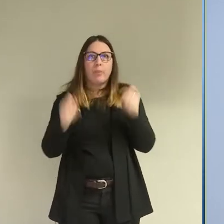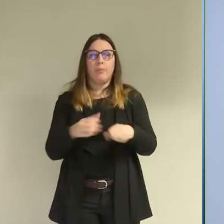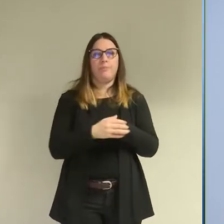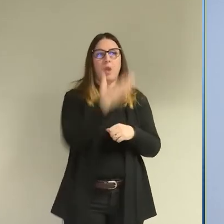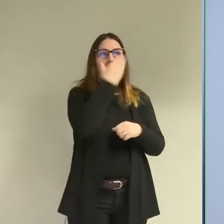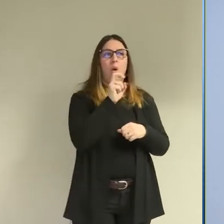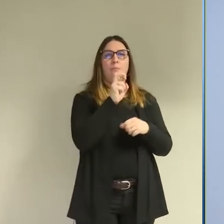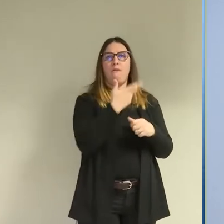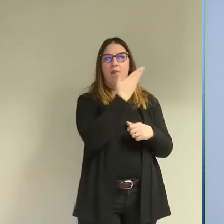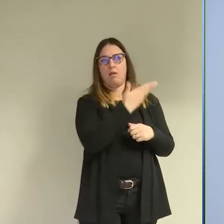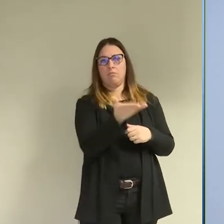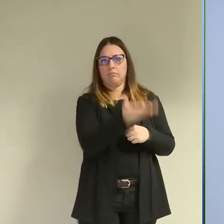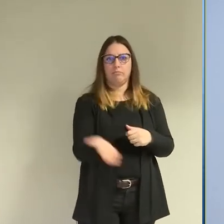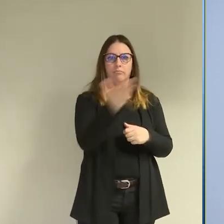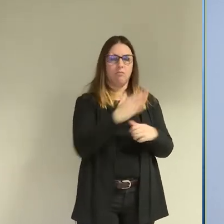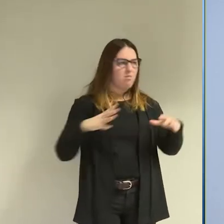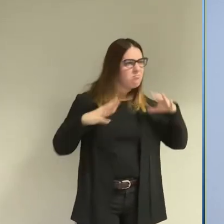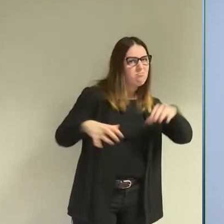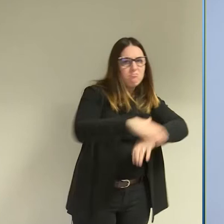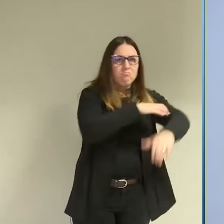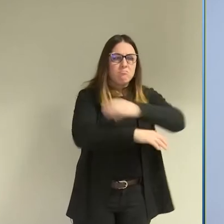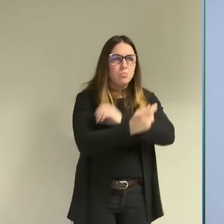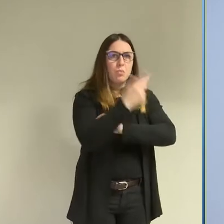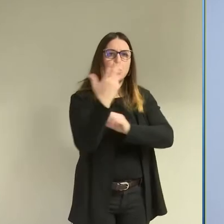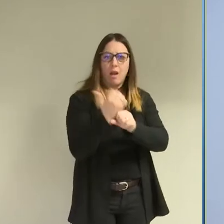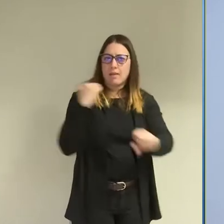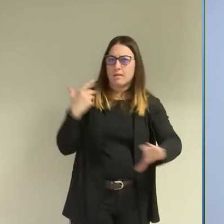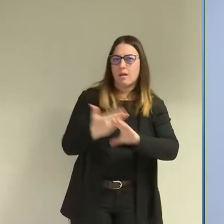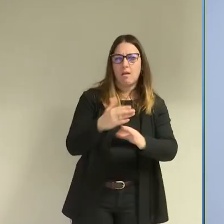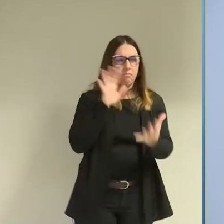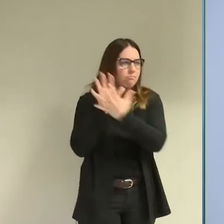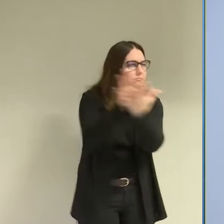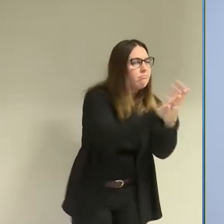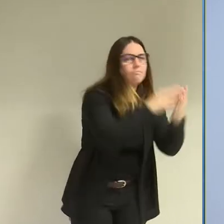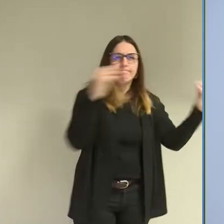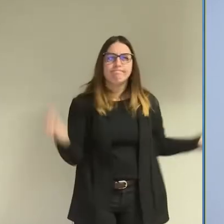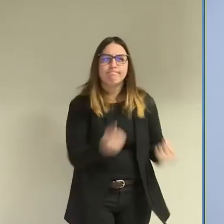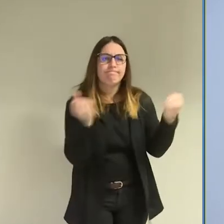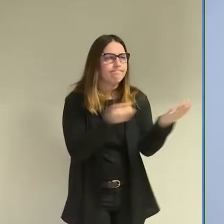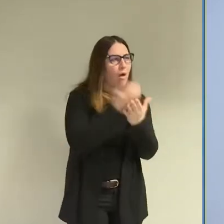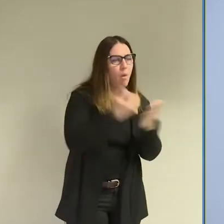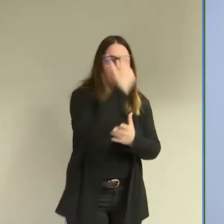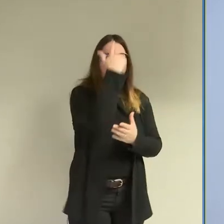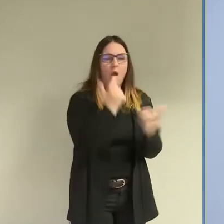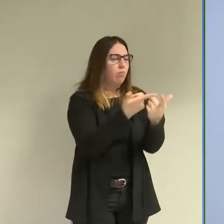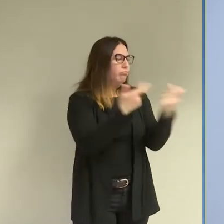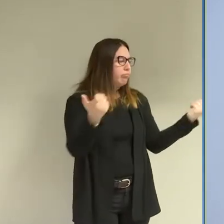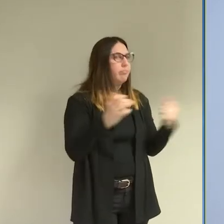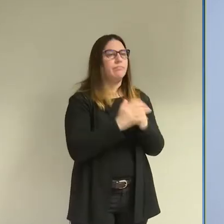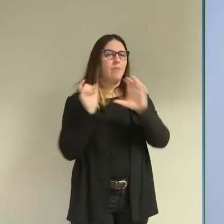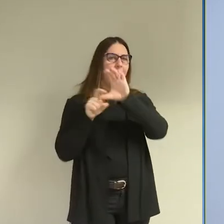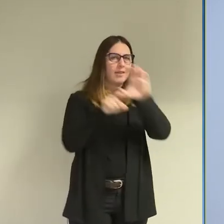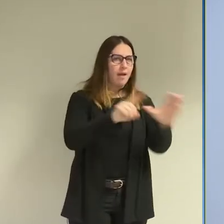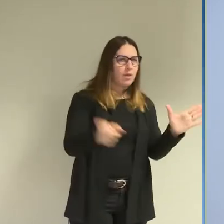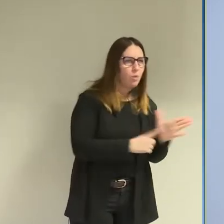structures sont fortement mobilisés depuis l'an dernier pour créer des occasions de rencontres et d'information pour tous les publics la caravane des droits